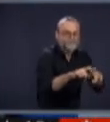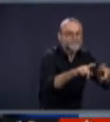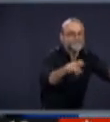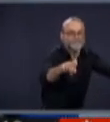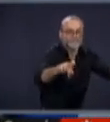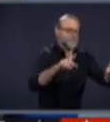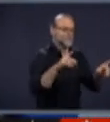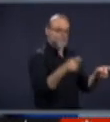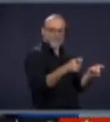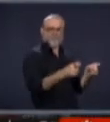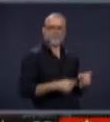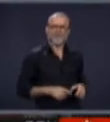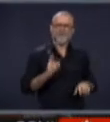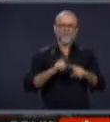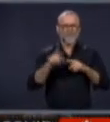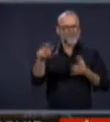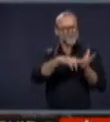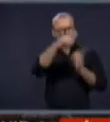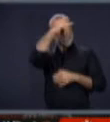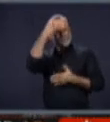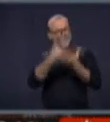et contrôler la transmission.